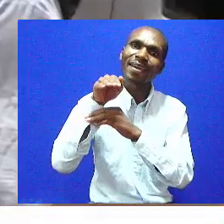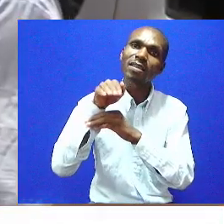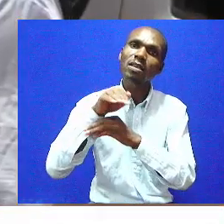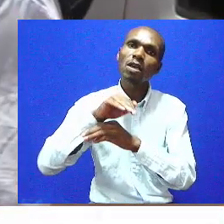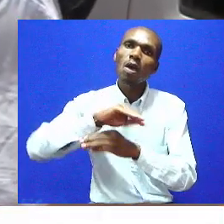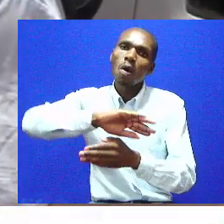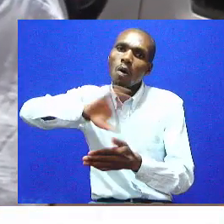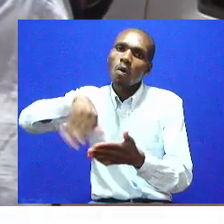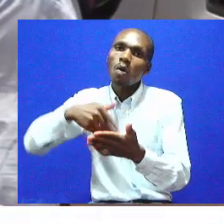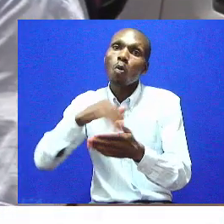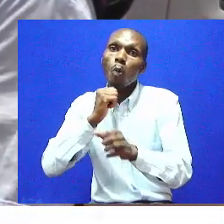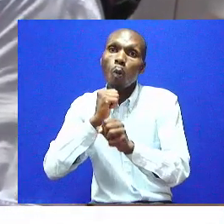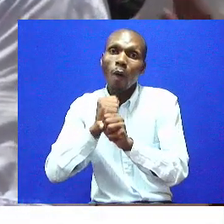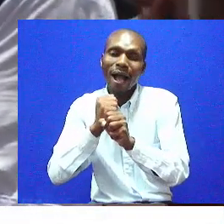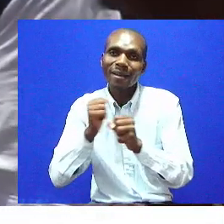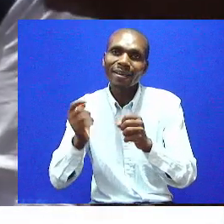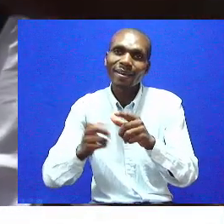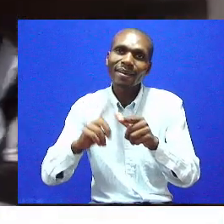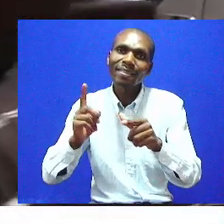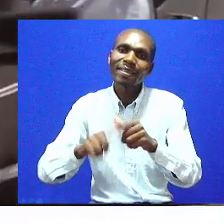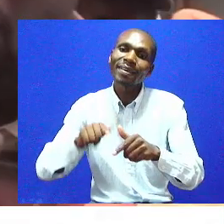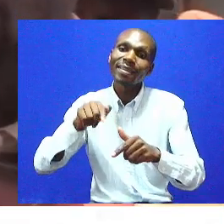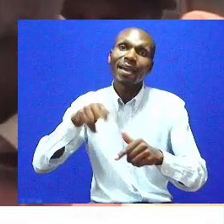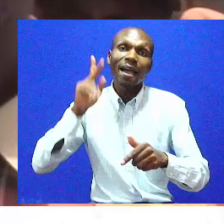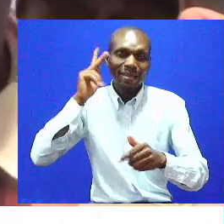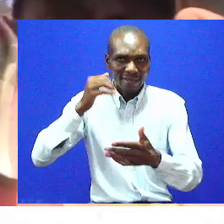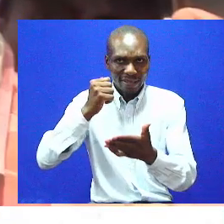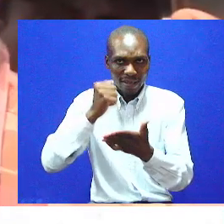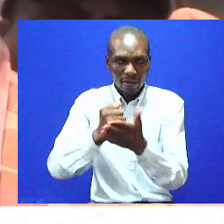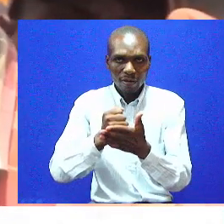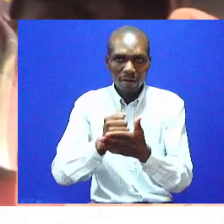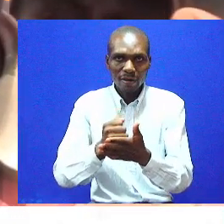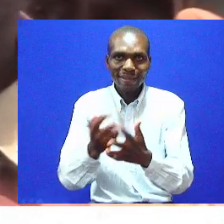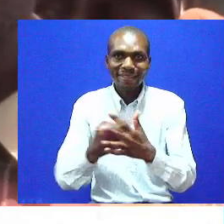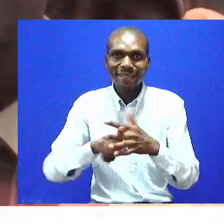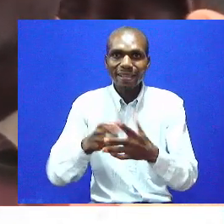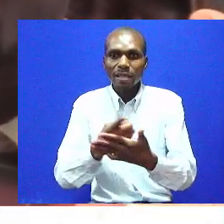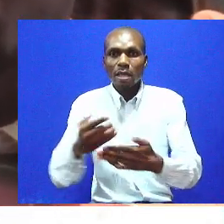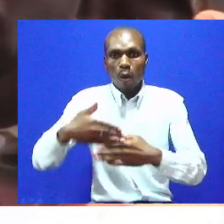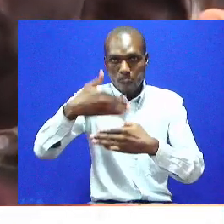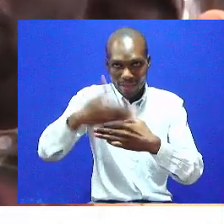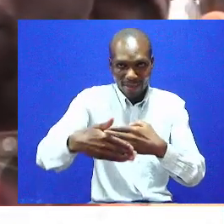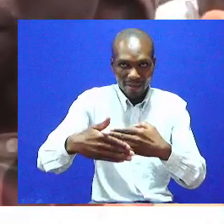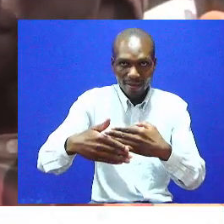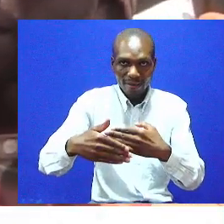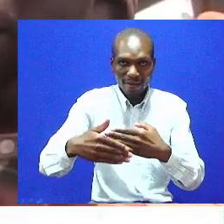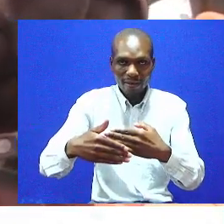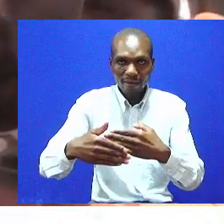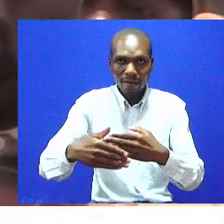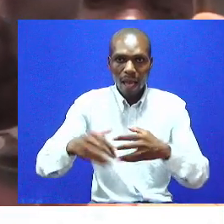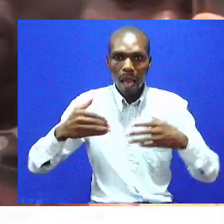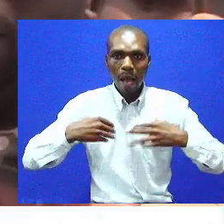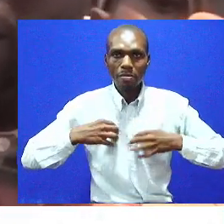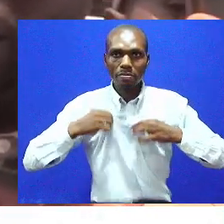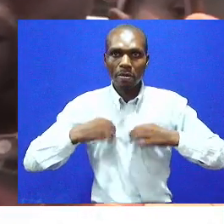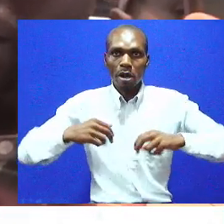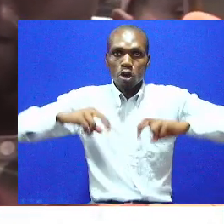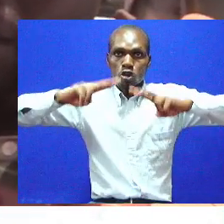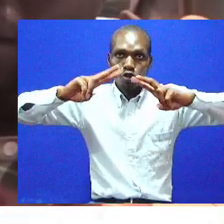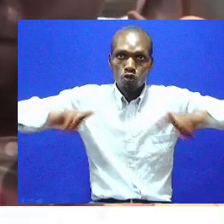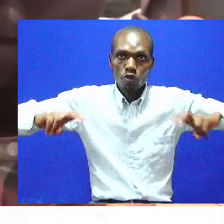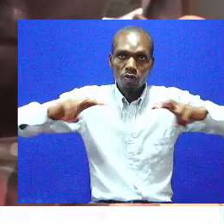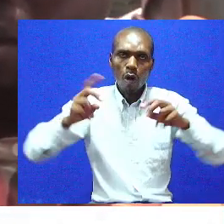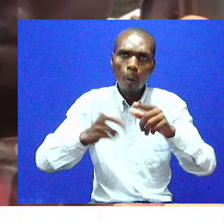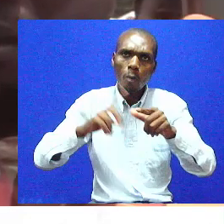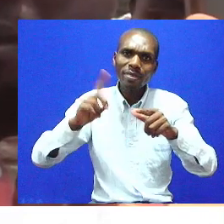bonzi bakoremeremo as stage yuko na kibuna kuanzia next week ufae uniform ya kuonesha sako